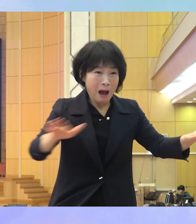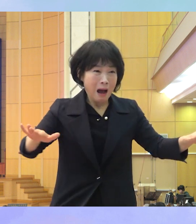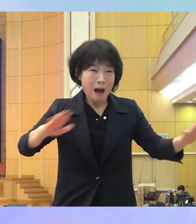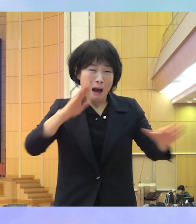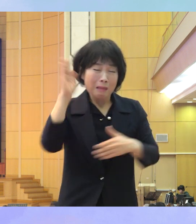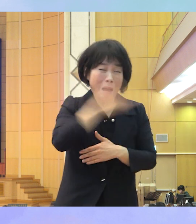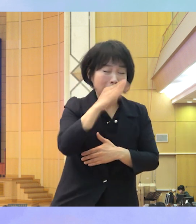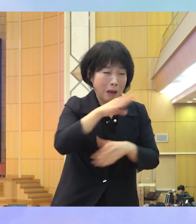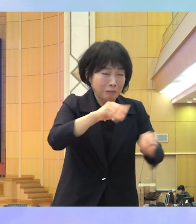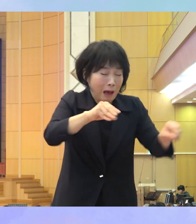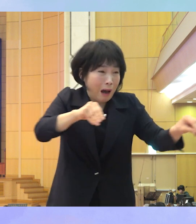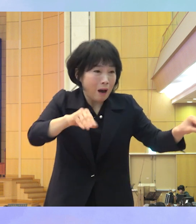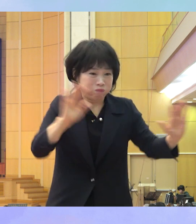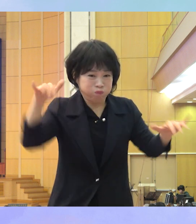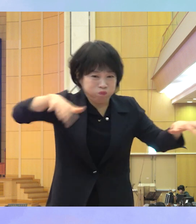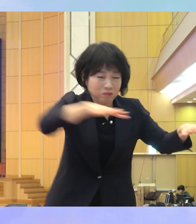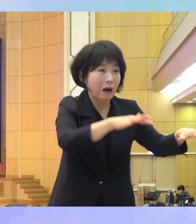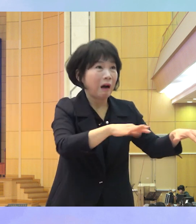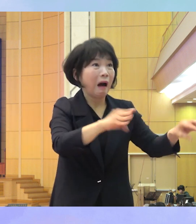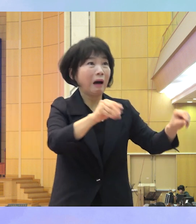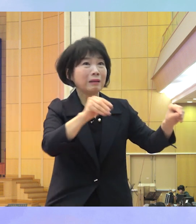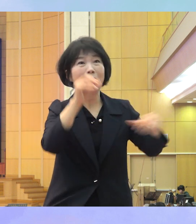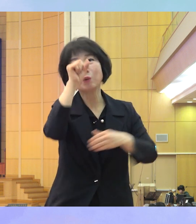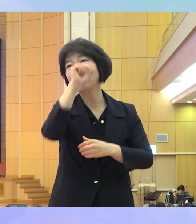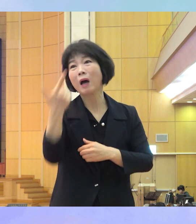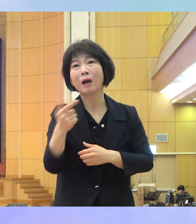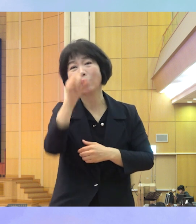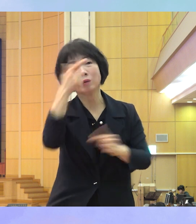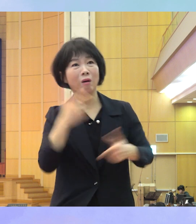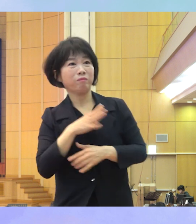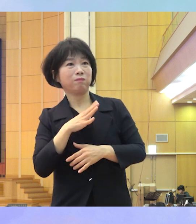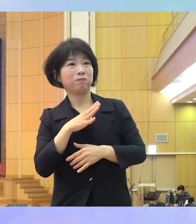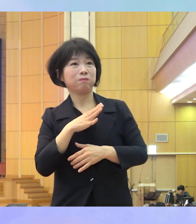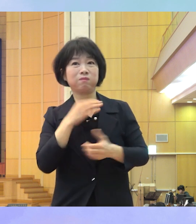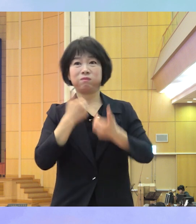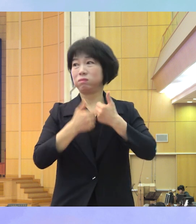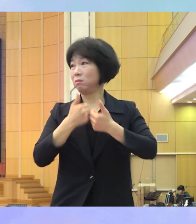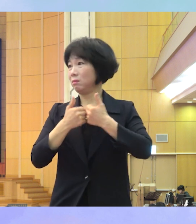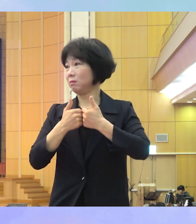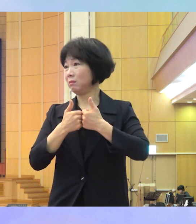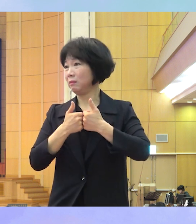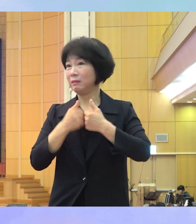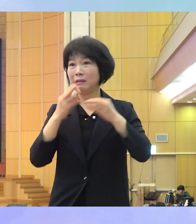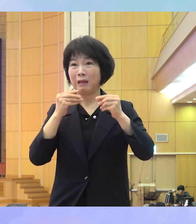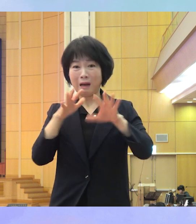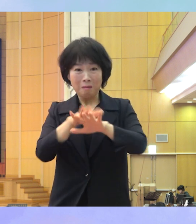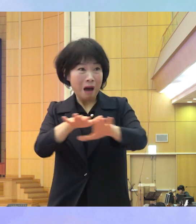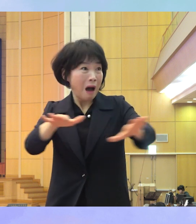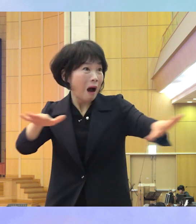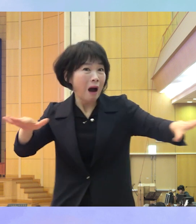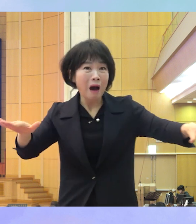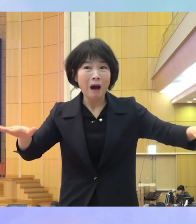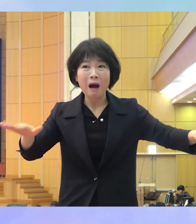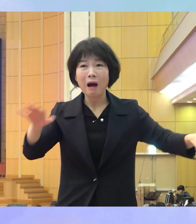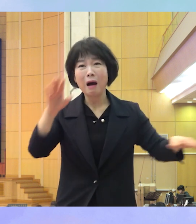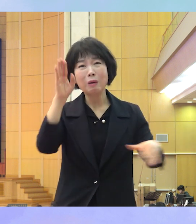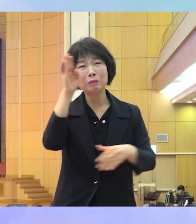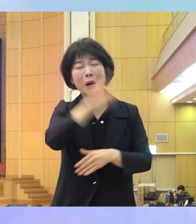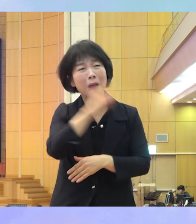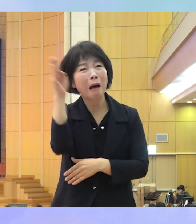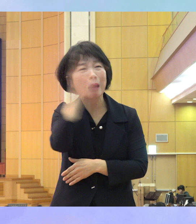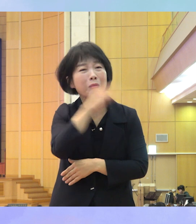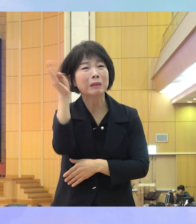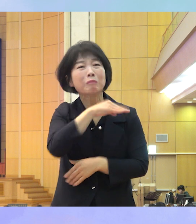완전히 사막 같은 그런 땅이었습니다. 황무지였습니다. 그 당시에, 오늘날도 아니고 그